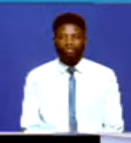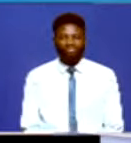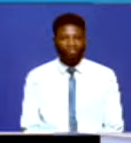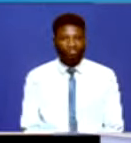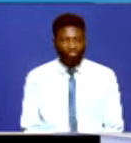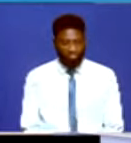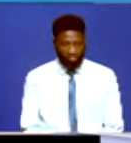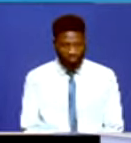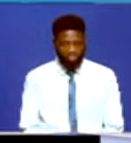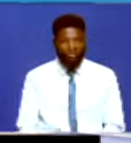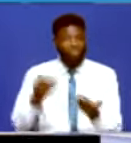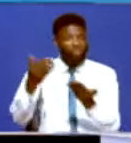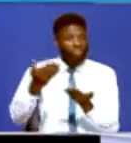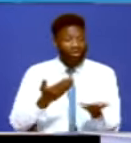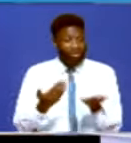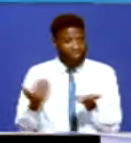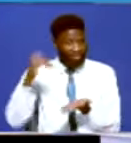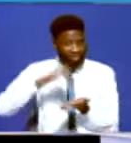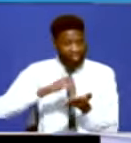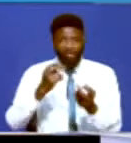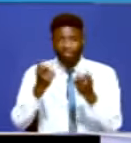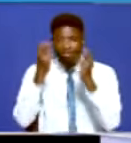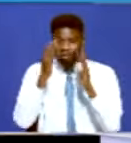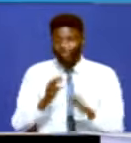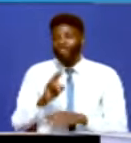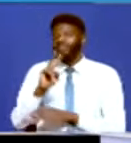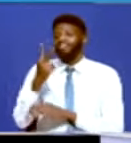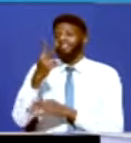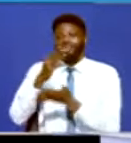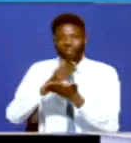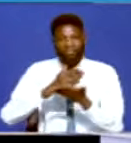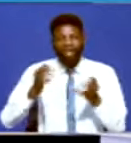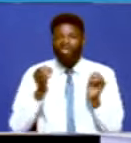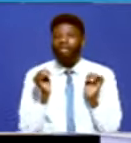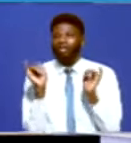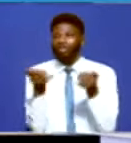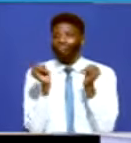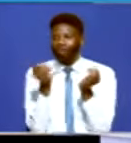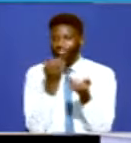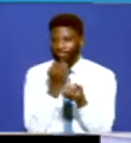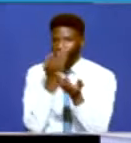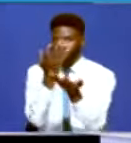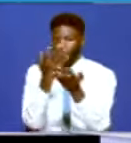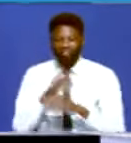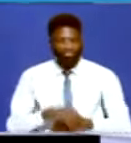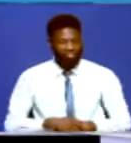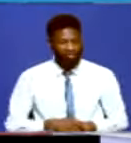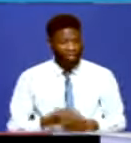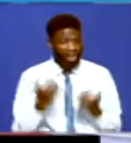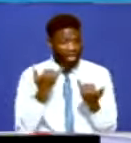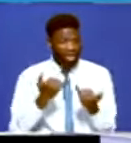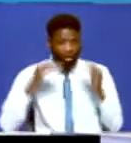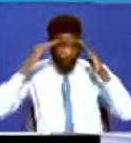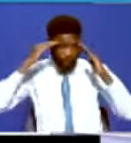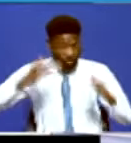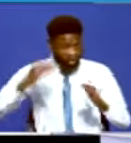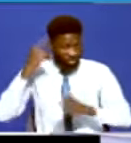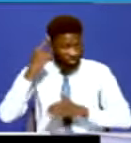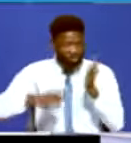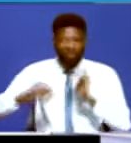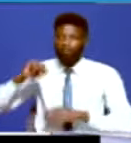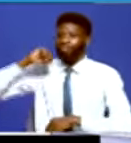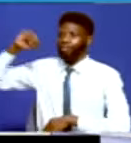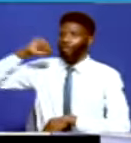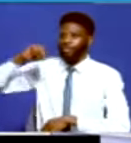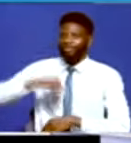Karibu tena mpenzi mtazamaji kwenye awamu yetu ya pili. Tunaangazia masuala ya siasa. Kiongozi wa chama cha